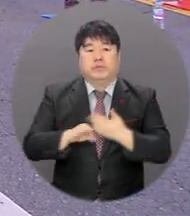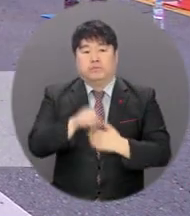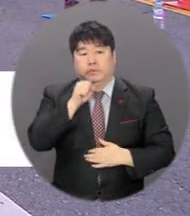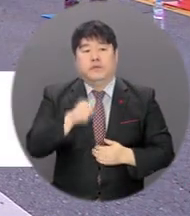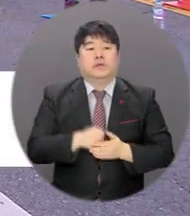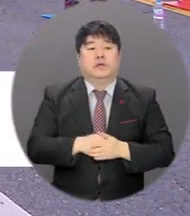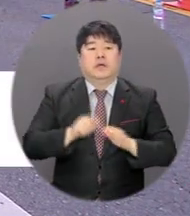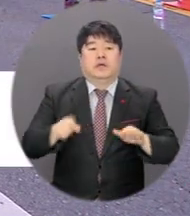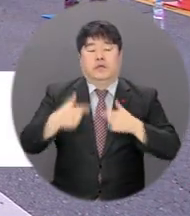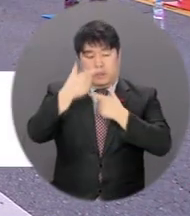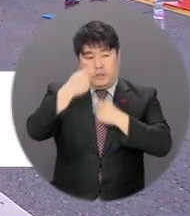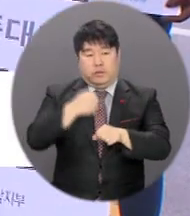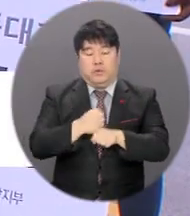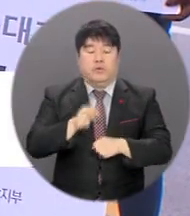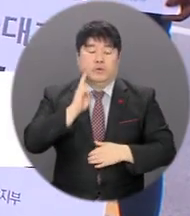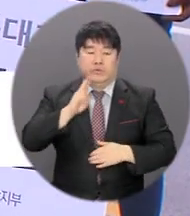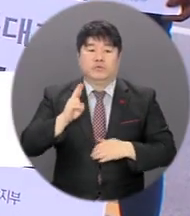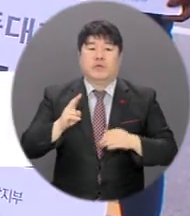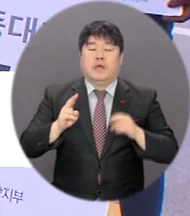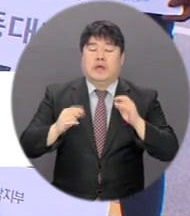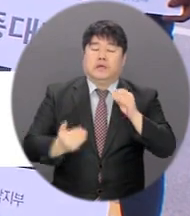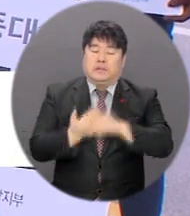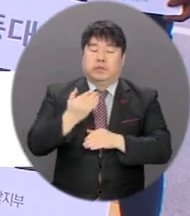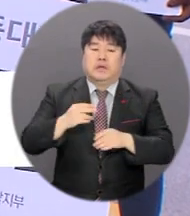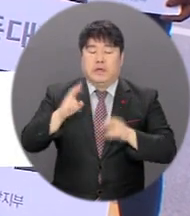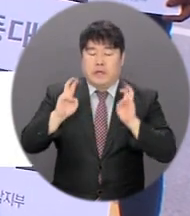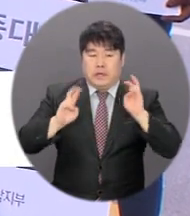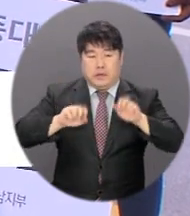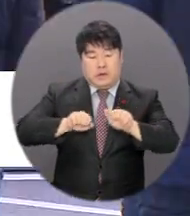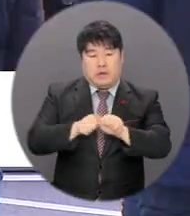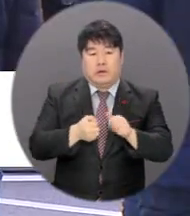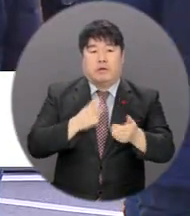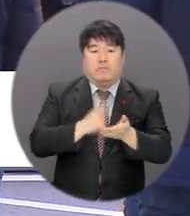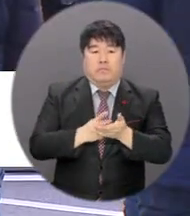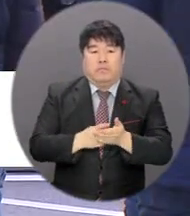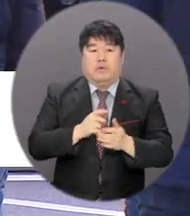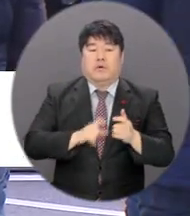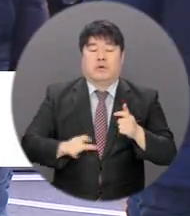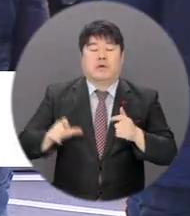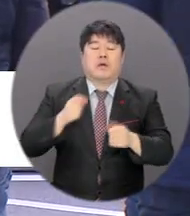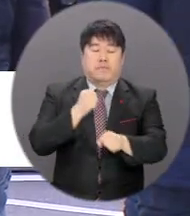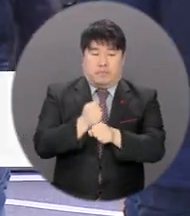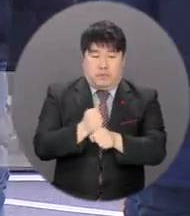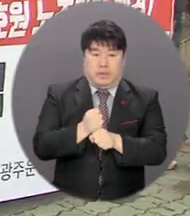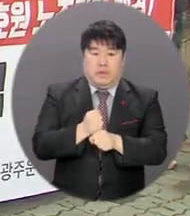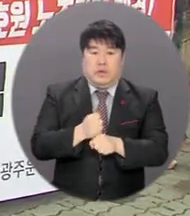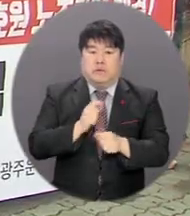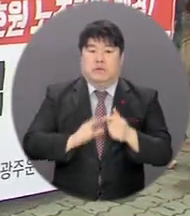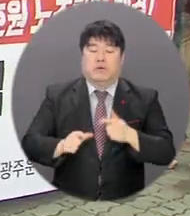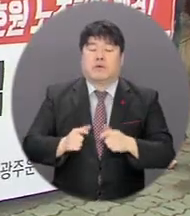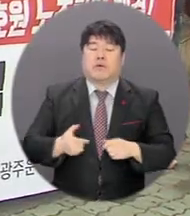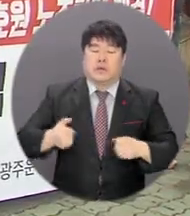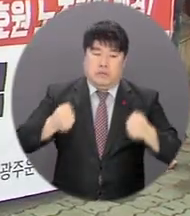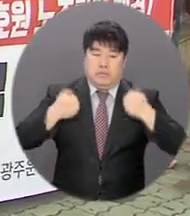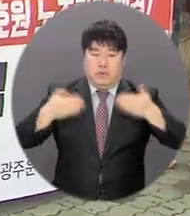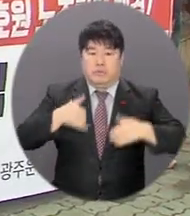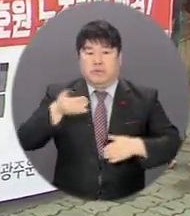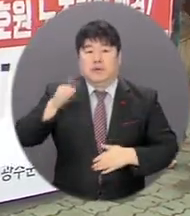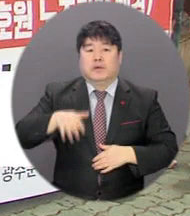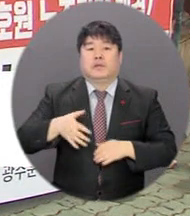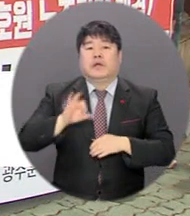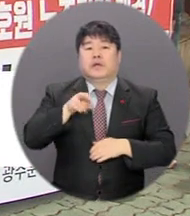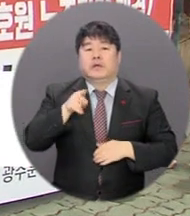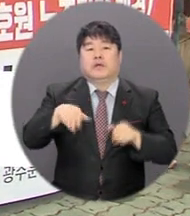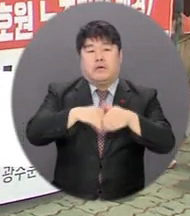맞춰 중대재해기업처벌법에 조속한 제정을 촉구하는 목소리도 한층 힘을 받고 있습니다. 그러나 집권